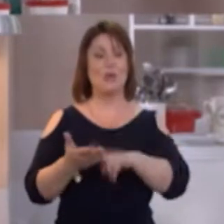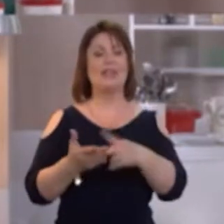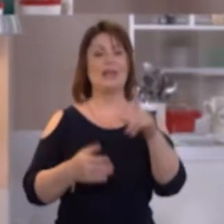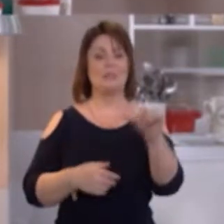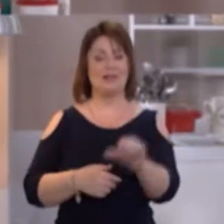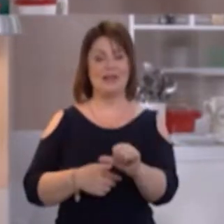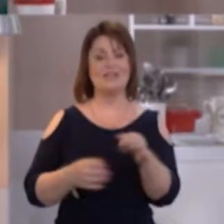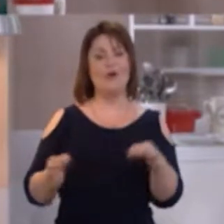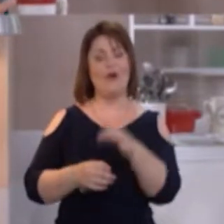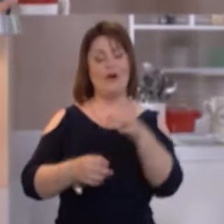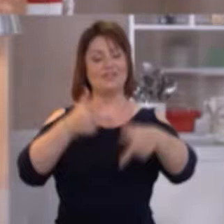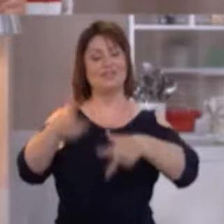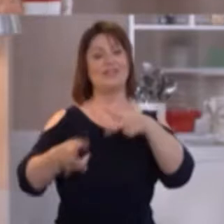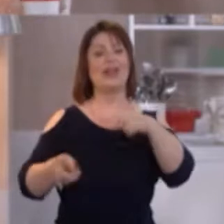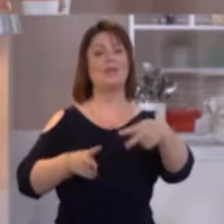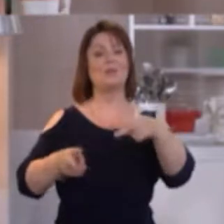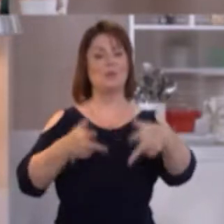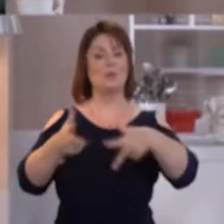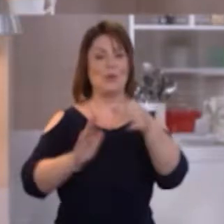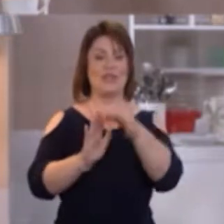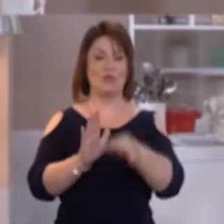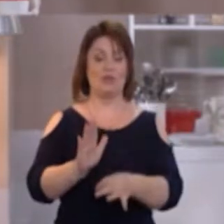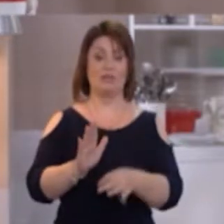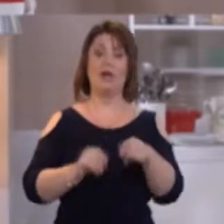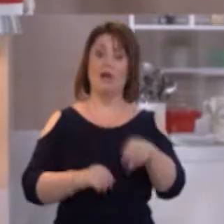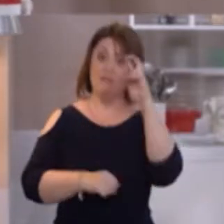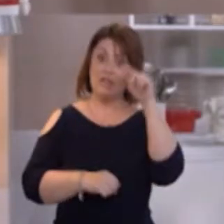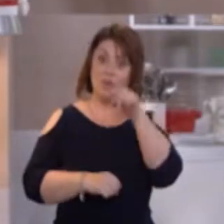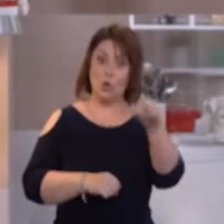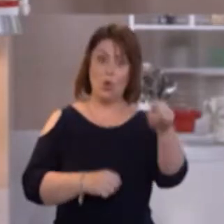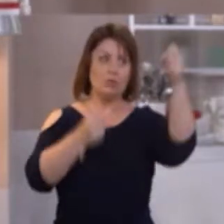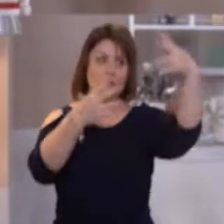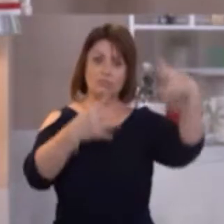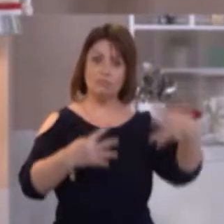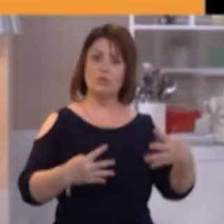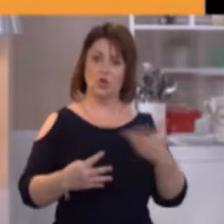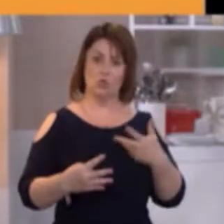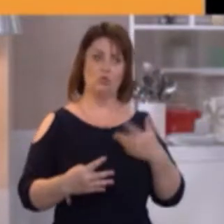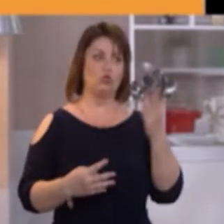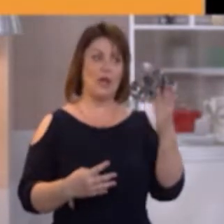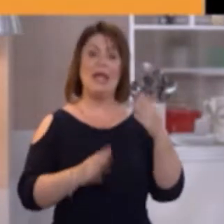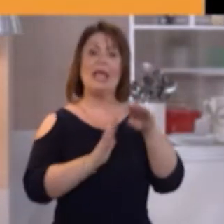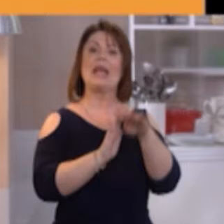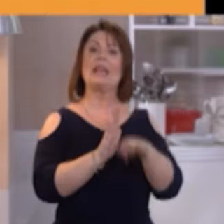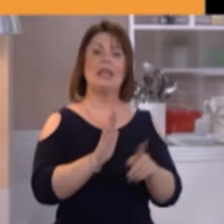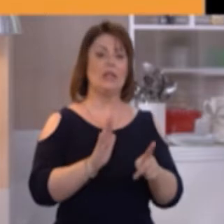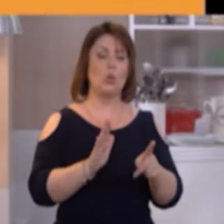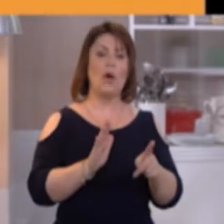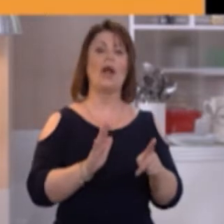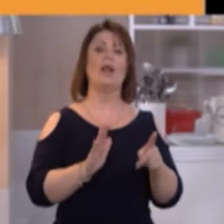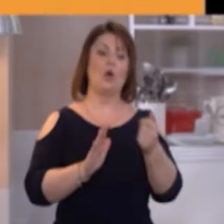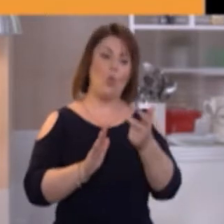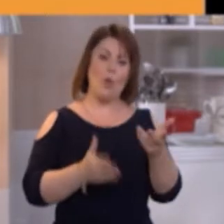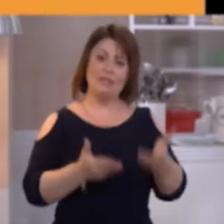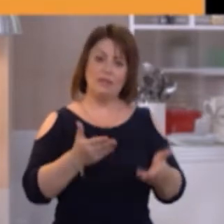modo che abbiamo tradotto la nostra ricetta, che vi ricordo attraverso la grafica, quindi ripercorriamo tutti gli ingredienti e le dosi e